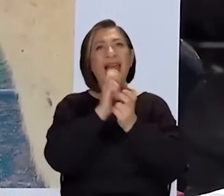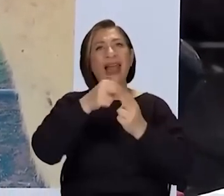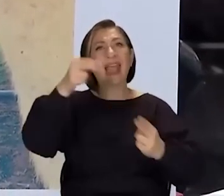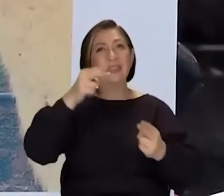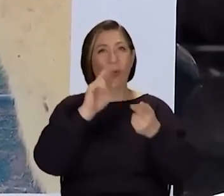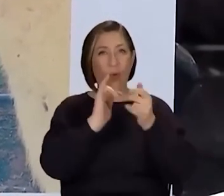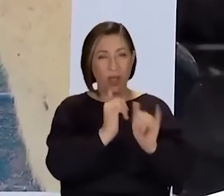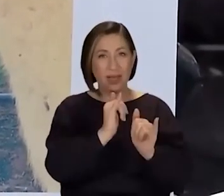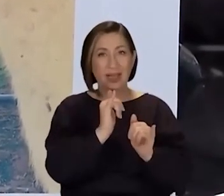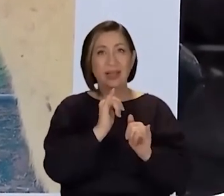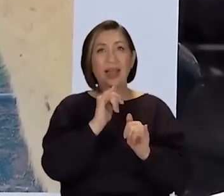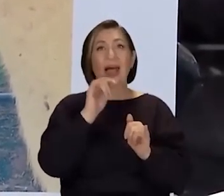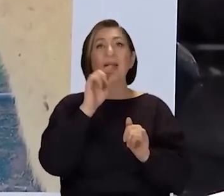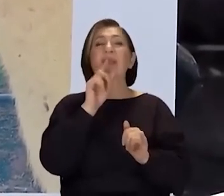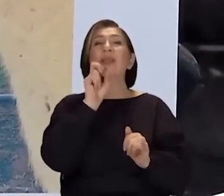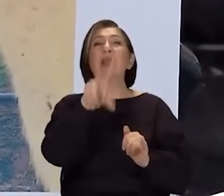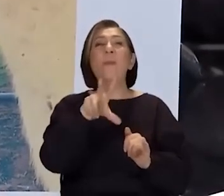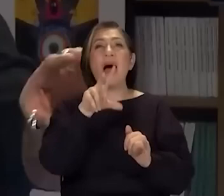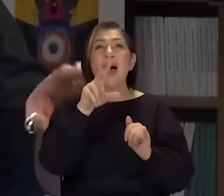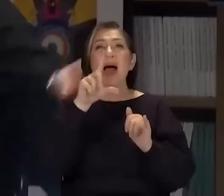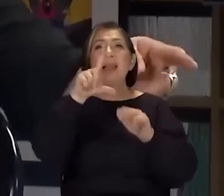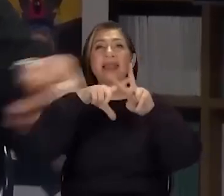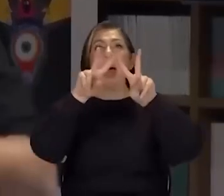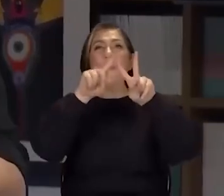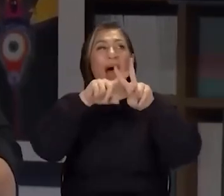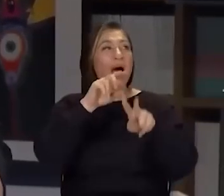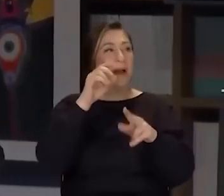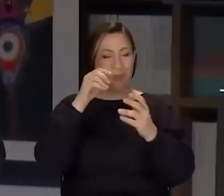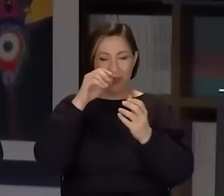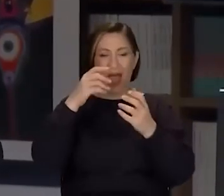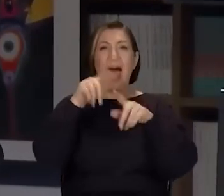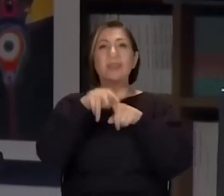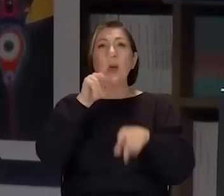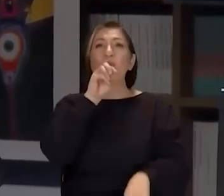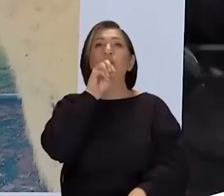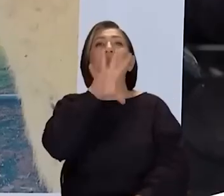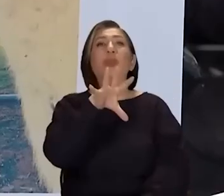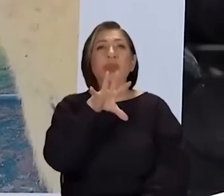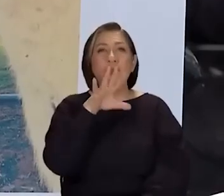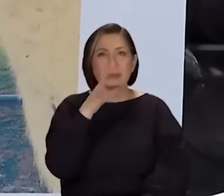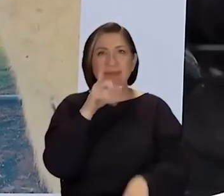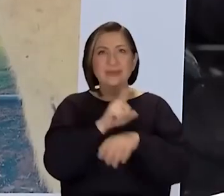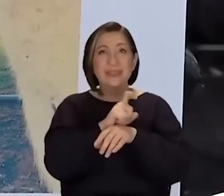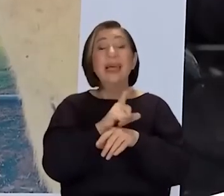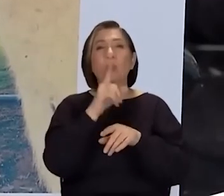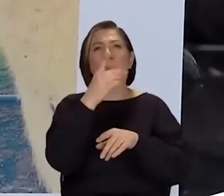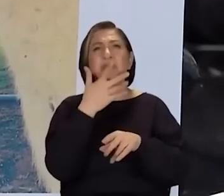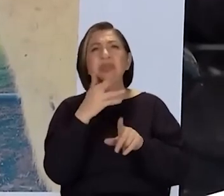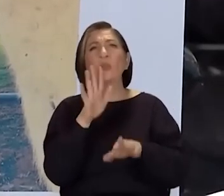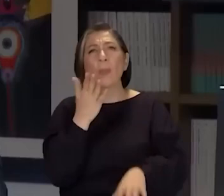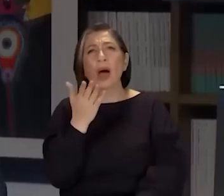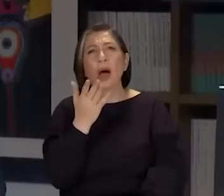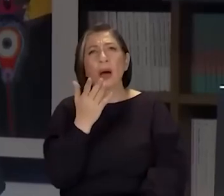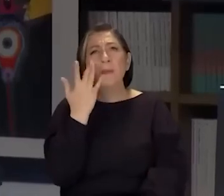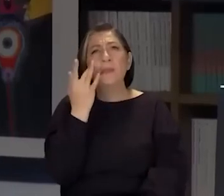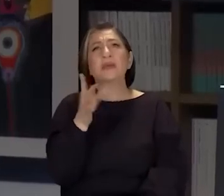oynarken abi lamalar var. Lama mı? Evet. Lamaya da benzemiyor. Hiç ne belli değil.